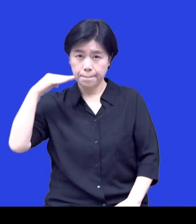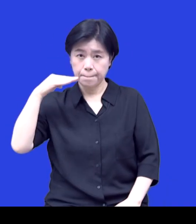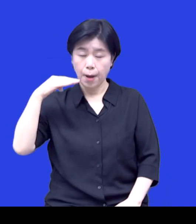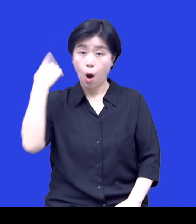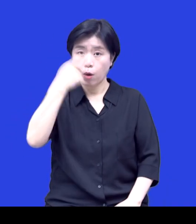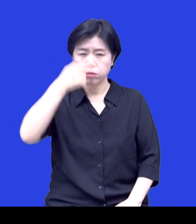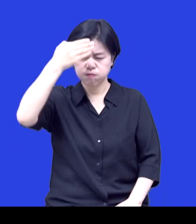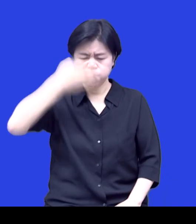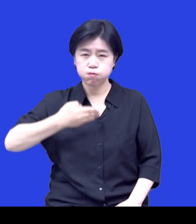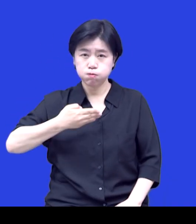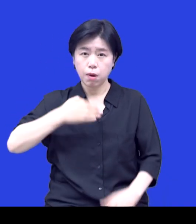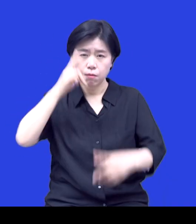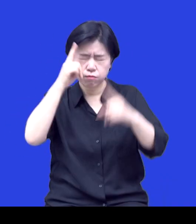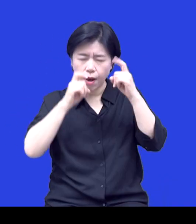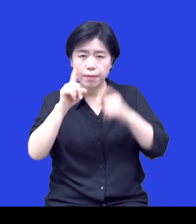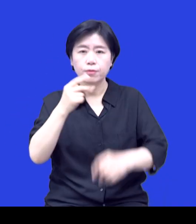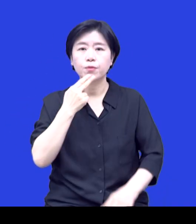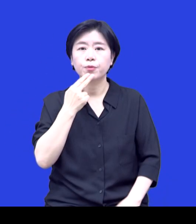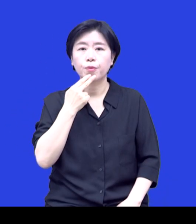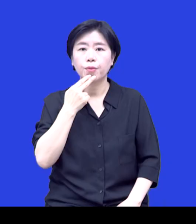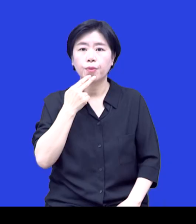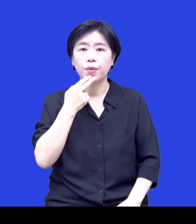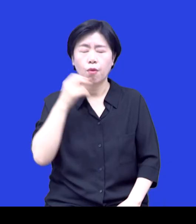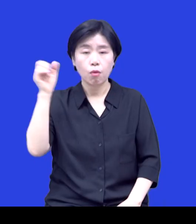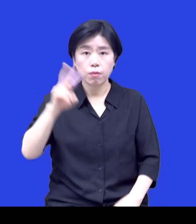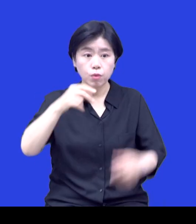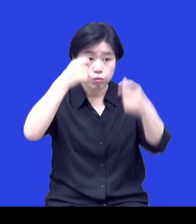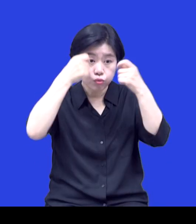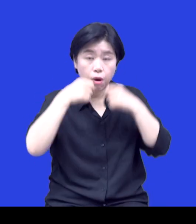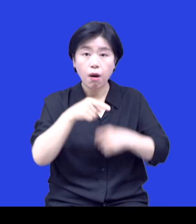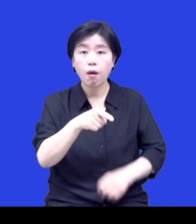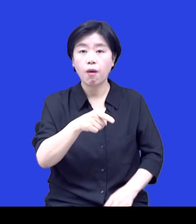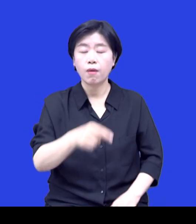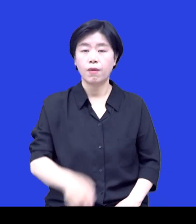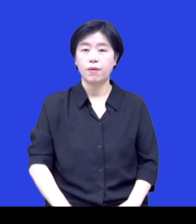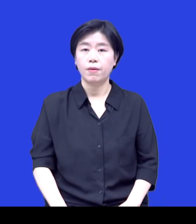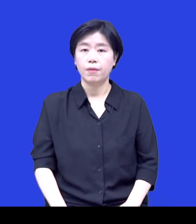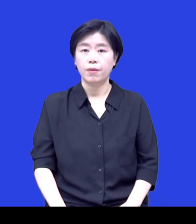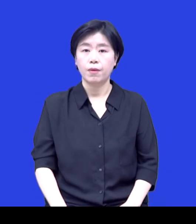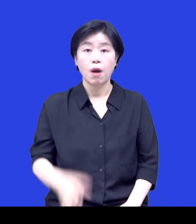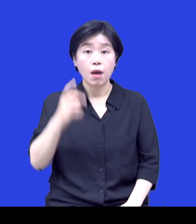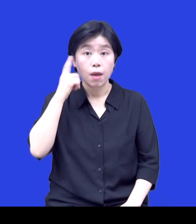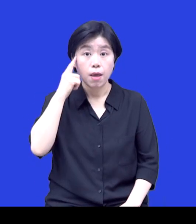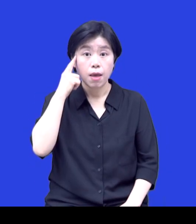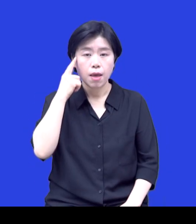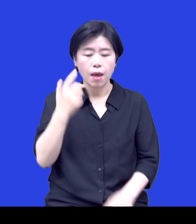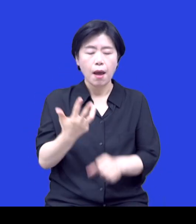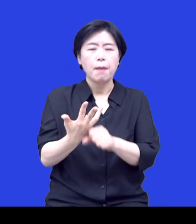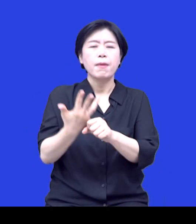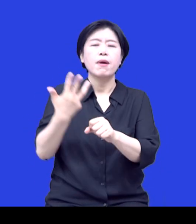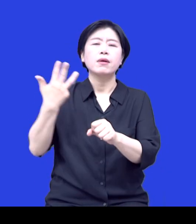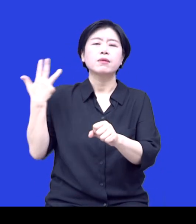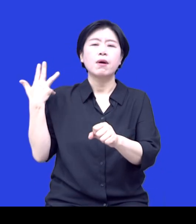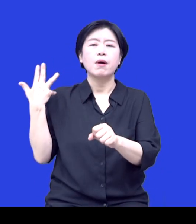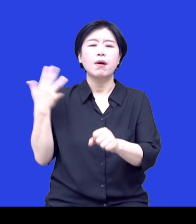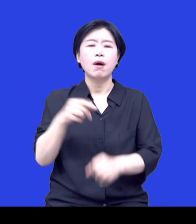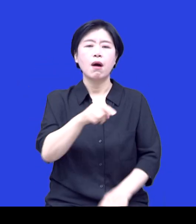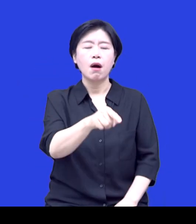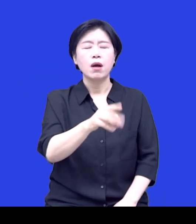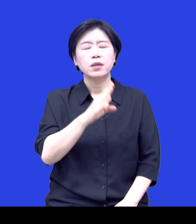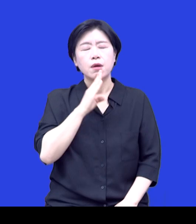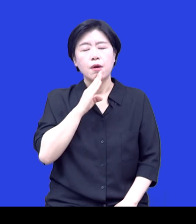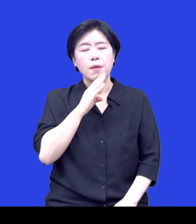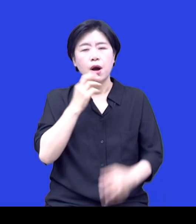감정의 기복을 보이는 분이 아니었대요. 그런데 왜 그러냐 그랬더니 이분이 8년 전에 네. 미국 와서 너무너무 모든 게 힘들어서 진짜